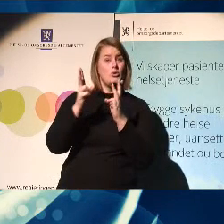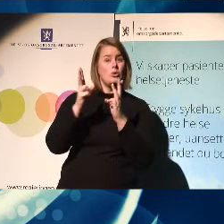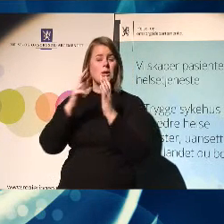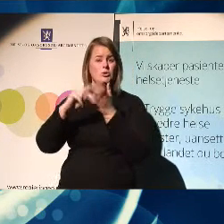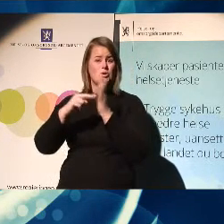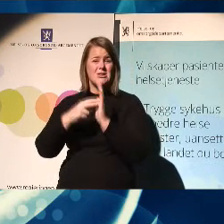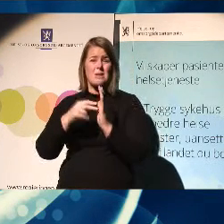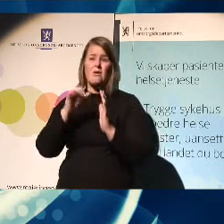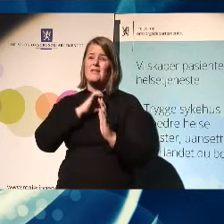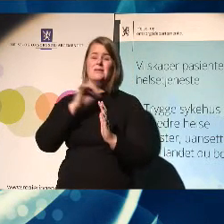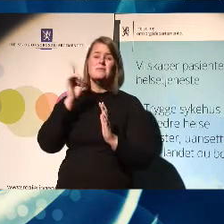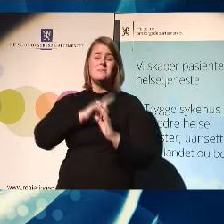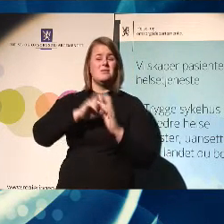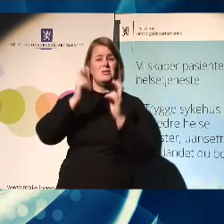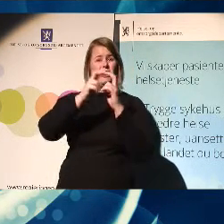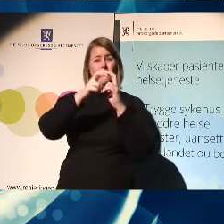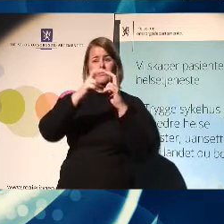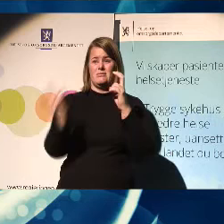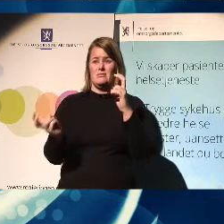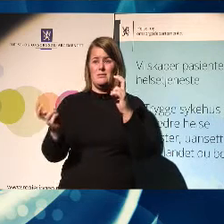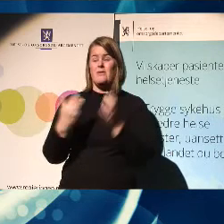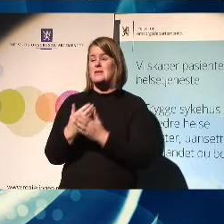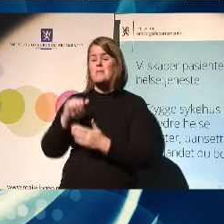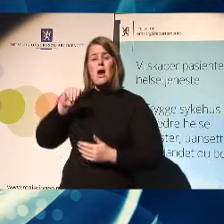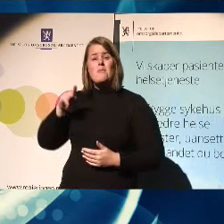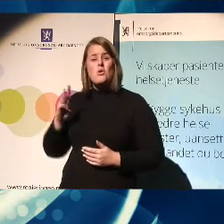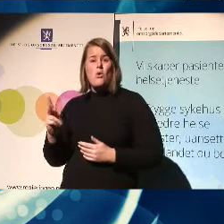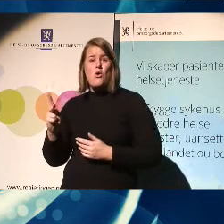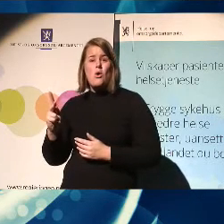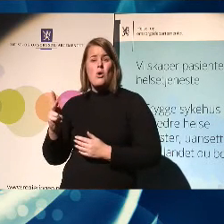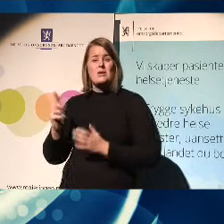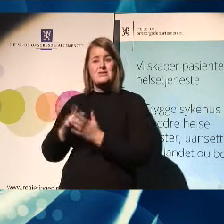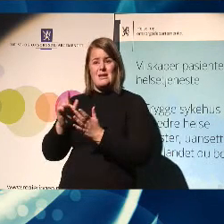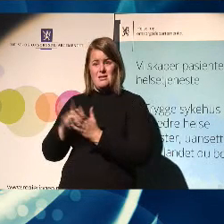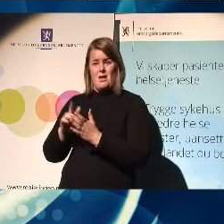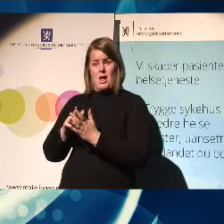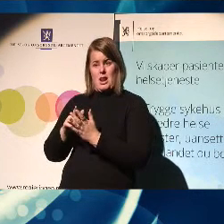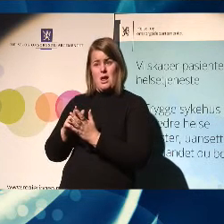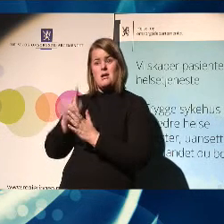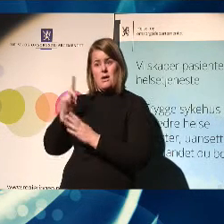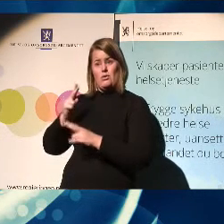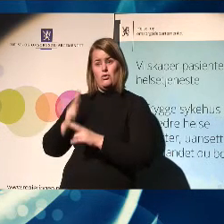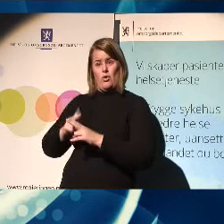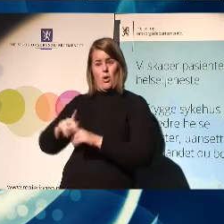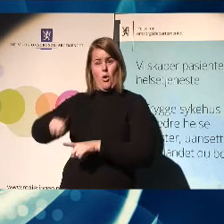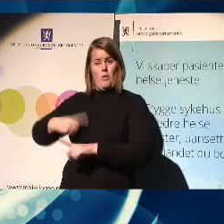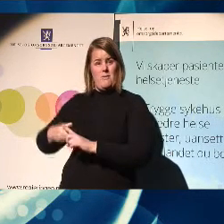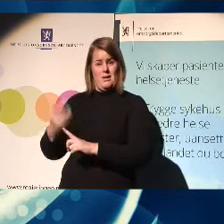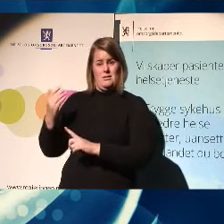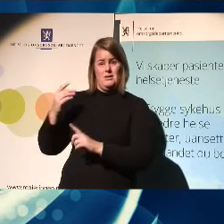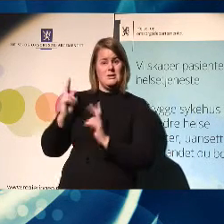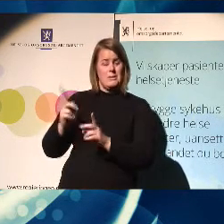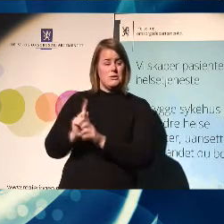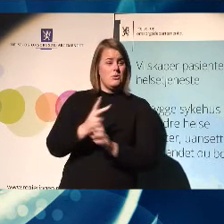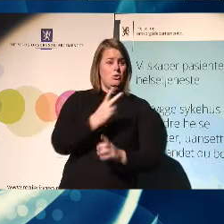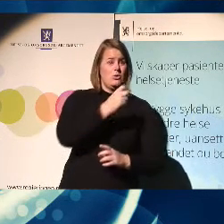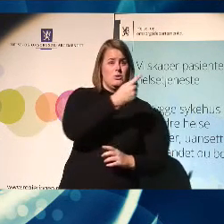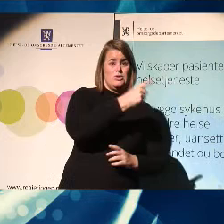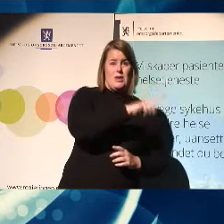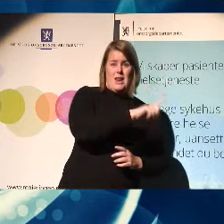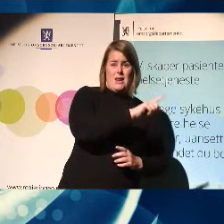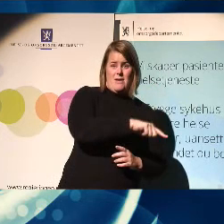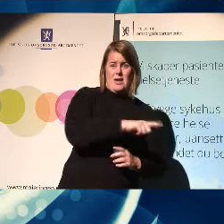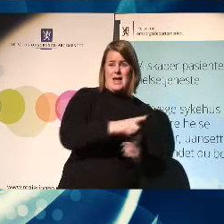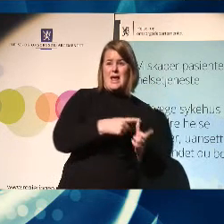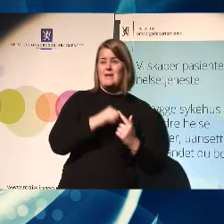kommunikasjonssystemer. Har vi robuste AMK-sentraler nå som kan tåle en ny 2011-situasjon? Eller hvis nødnettet går ned, klarer